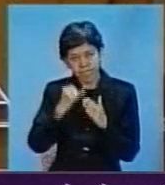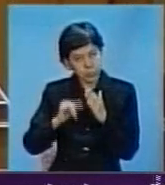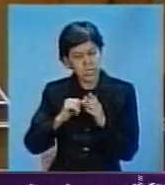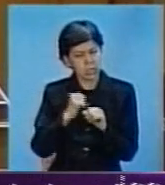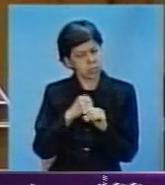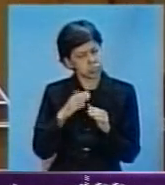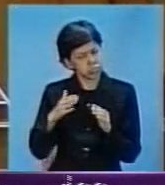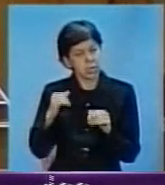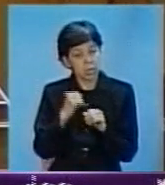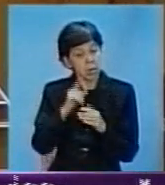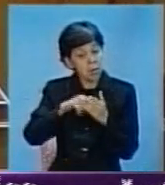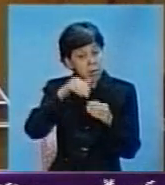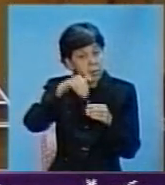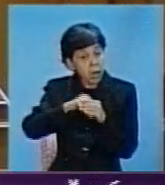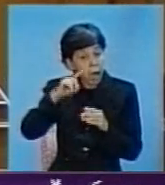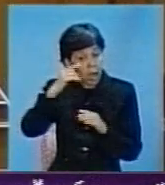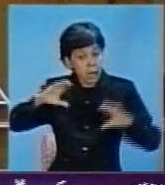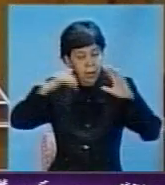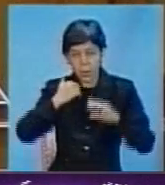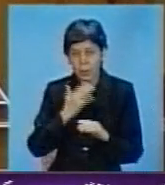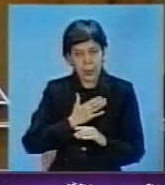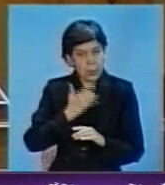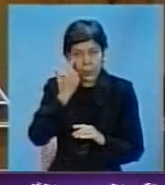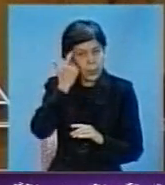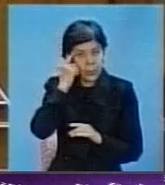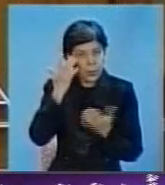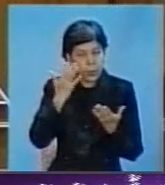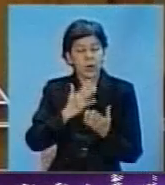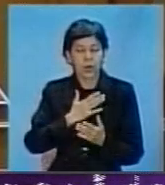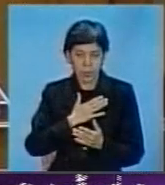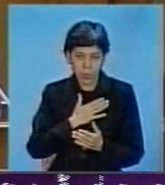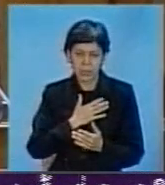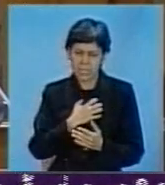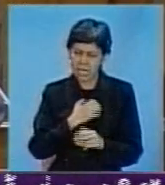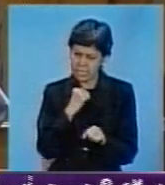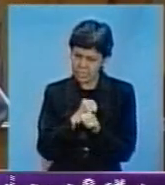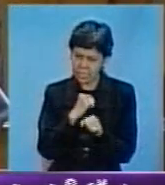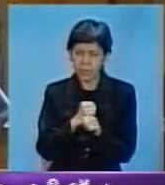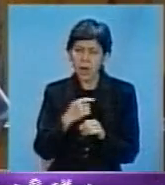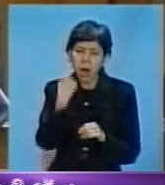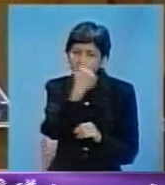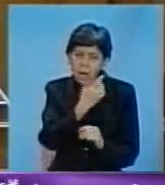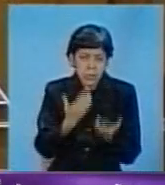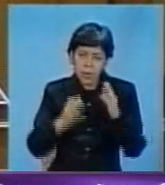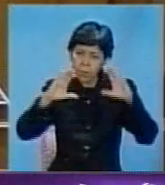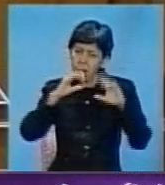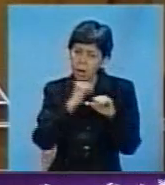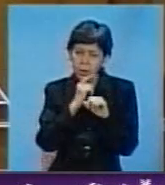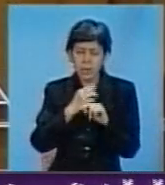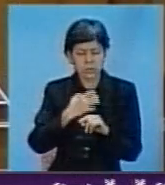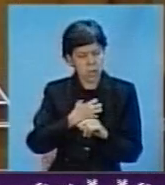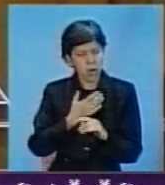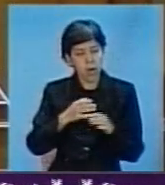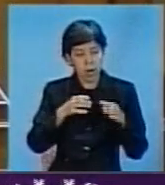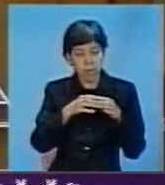ม่มีใครรู้ว่าหลังการเลือกตั้งครั้งหน้าใครจะมาเป็นรัฐบาลแต่ผมอยากให้งานนี้เป็นงานที่ไม่ว่าใครเข้ามาเป็นรัฐบาล